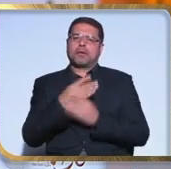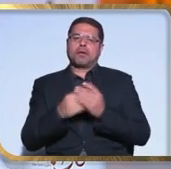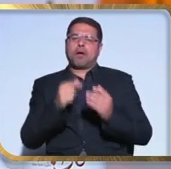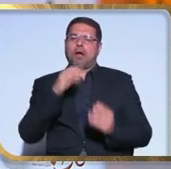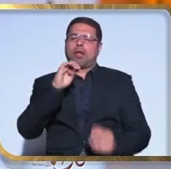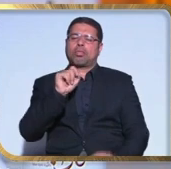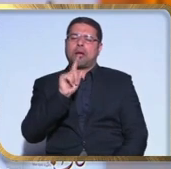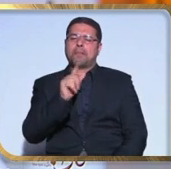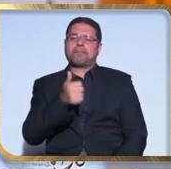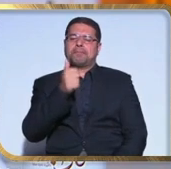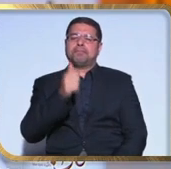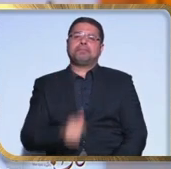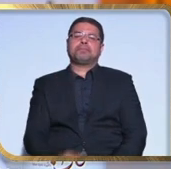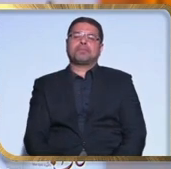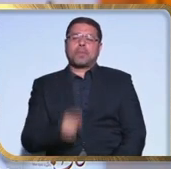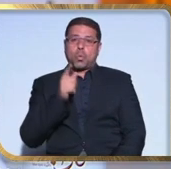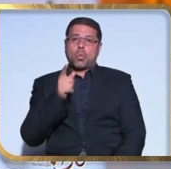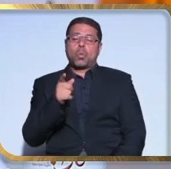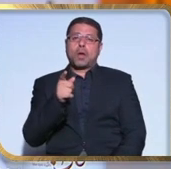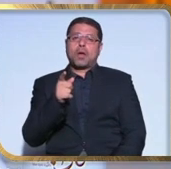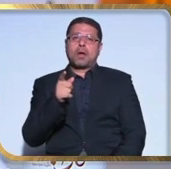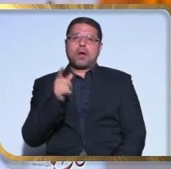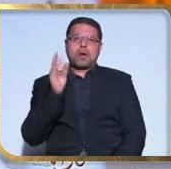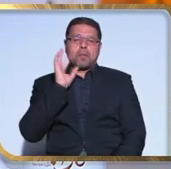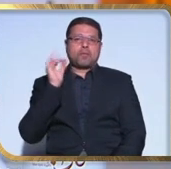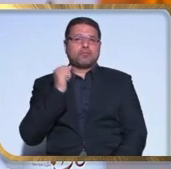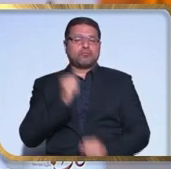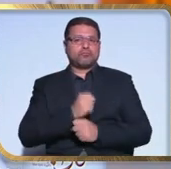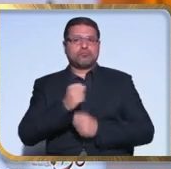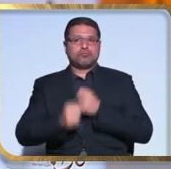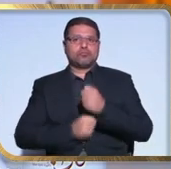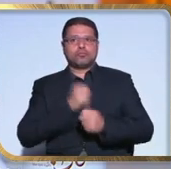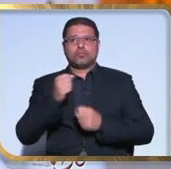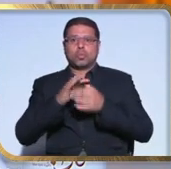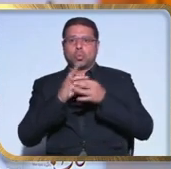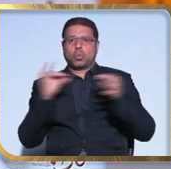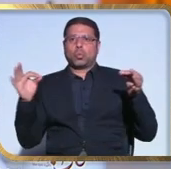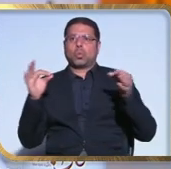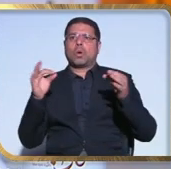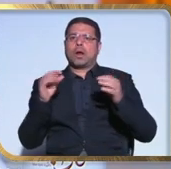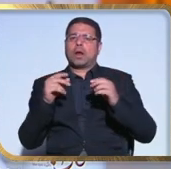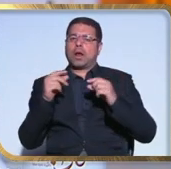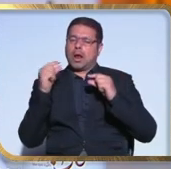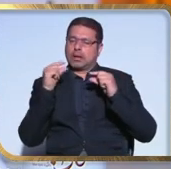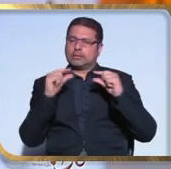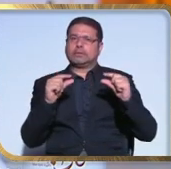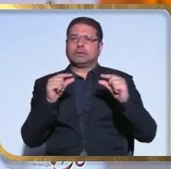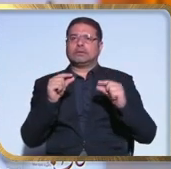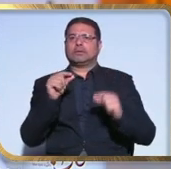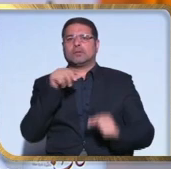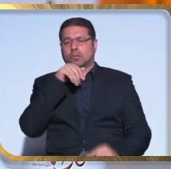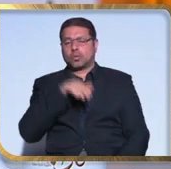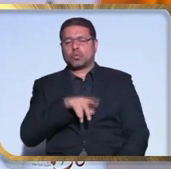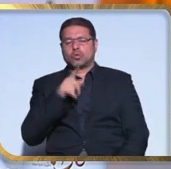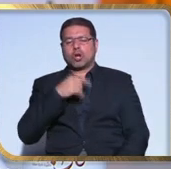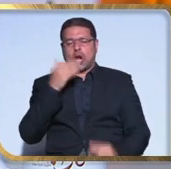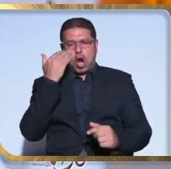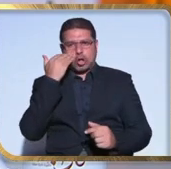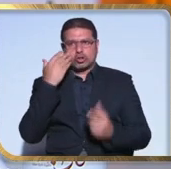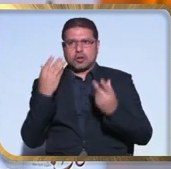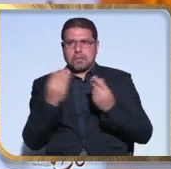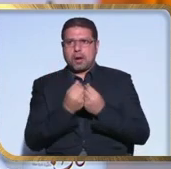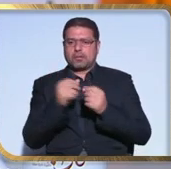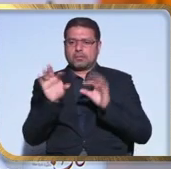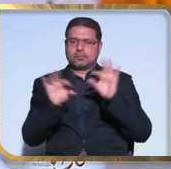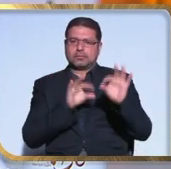الخطاب وهي الحقيقه كان لها دور بارس في روايه الحديث الشريف لكن نعيش قليلا مع بعض